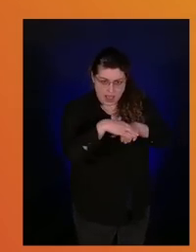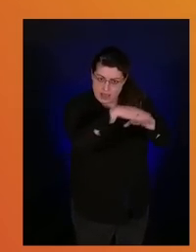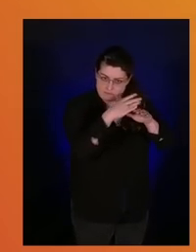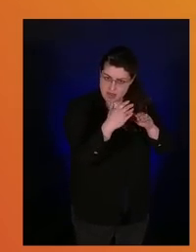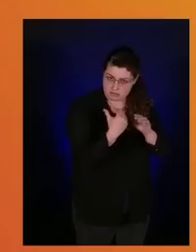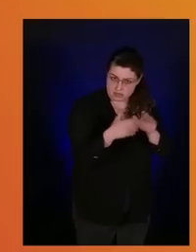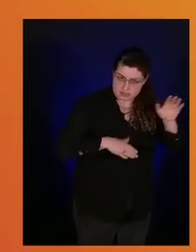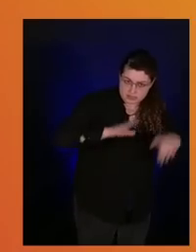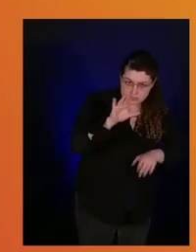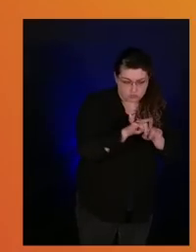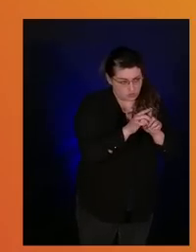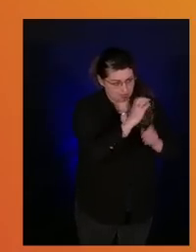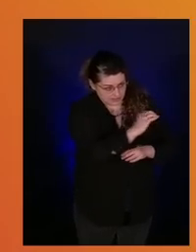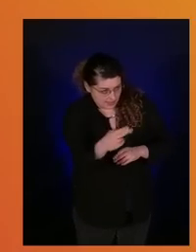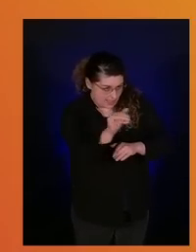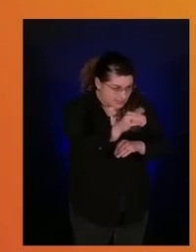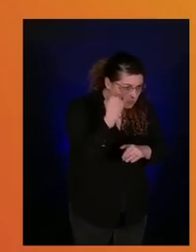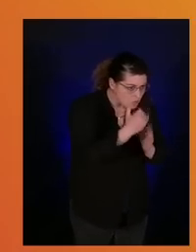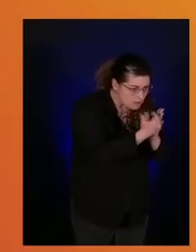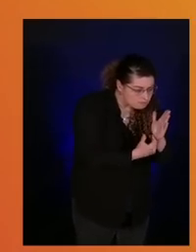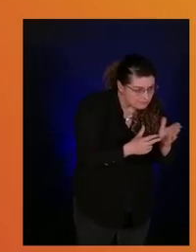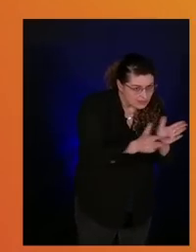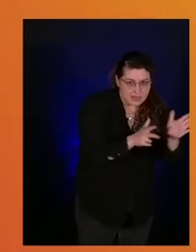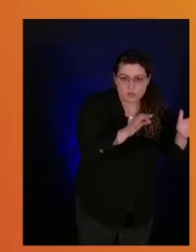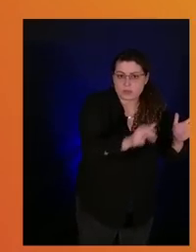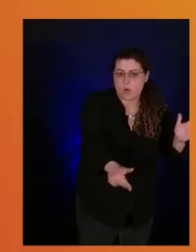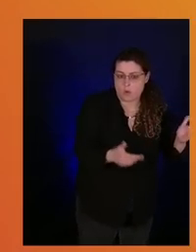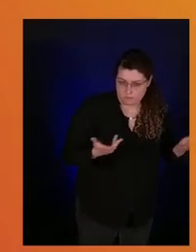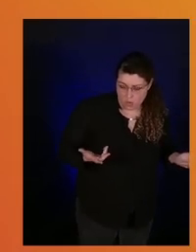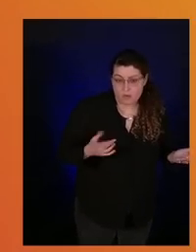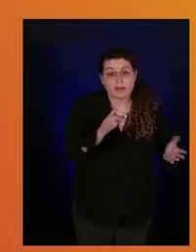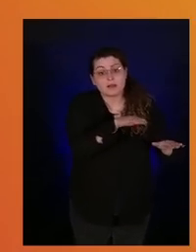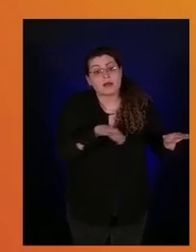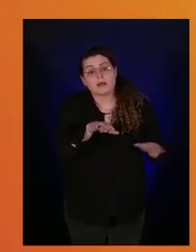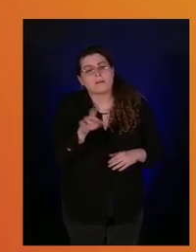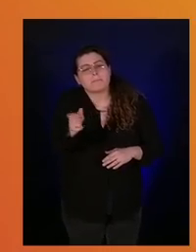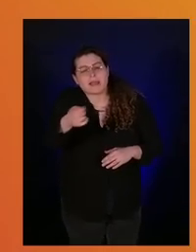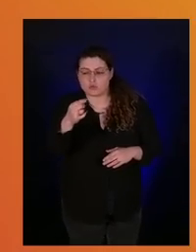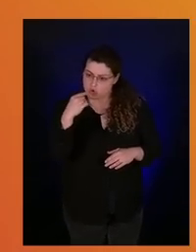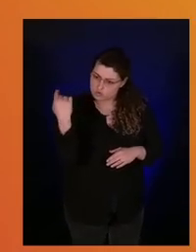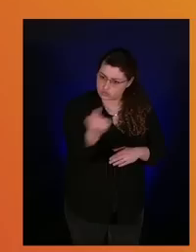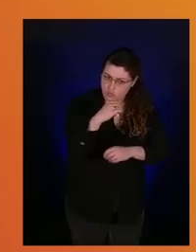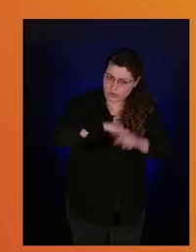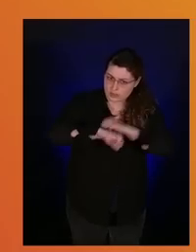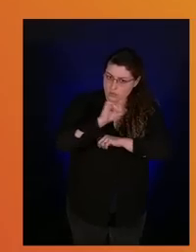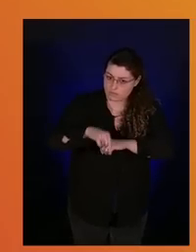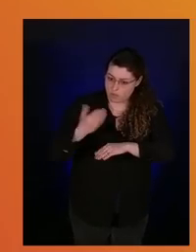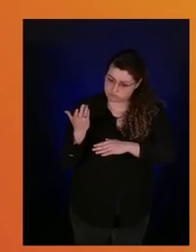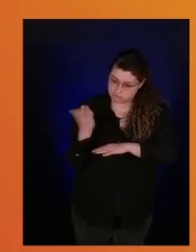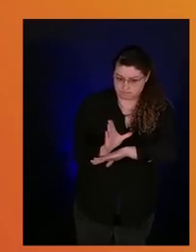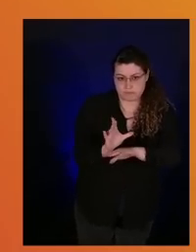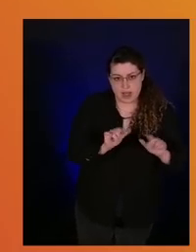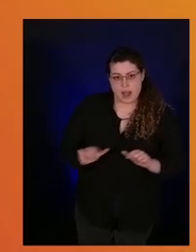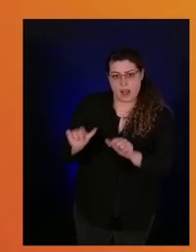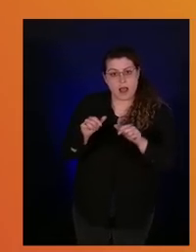liste au CCN pour validation. Bien évidemment, il est important que chaque type d'organisation soit représenté, mais sans que